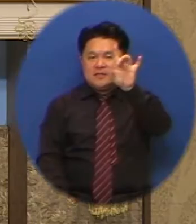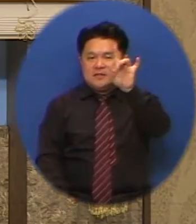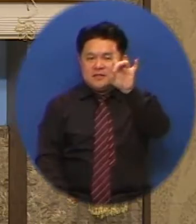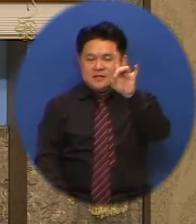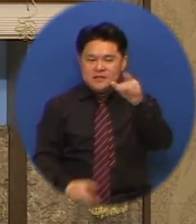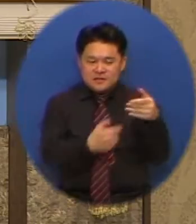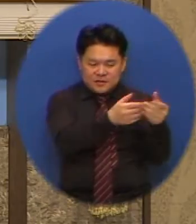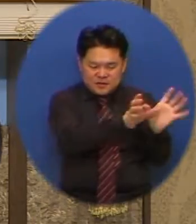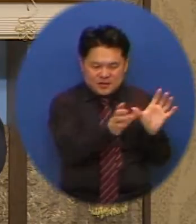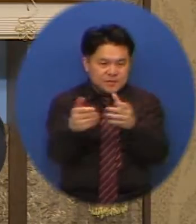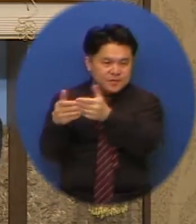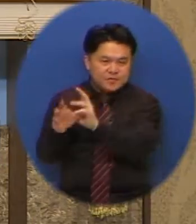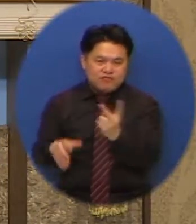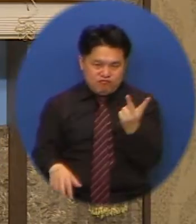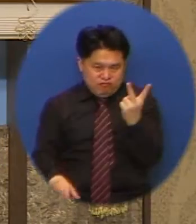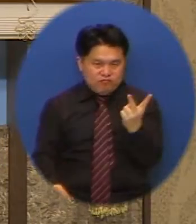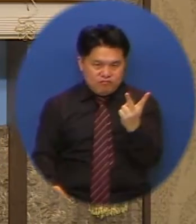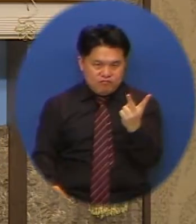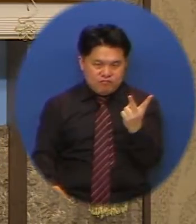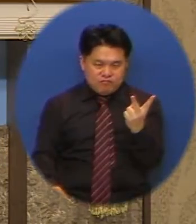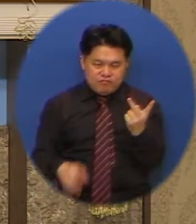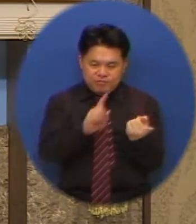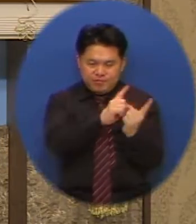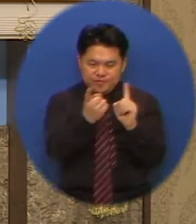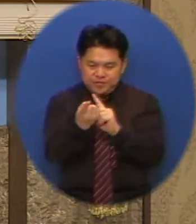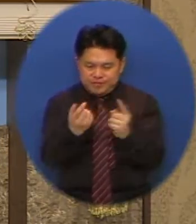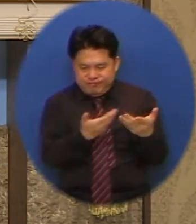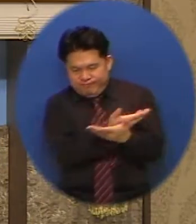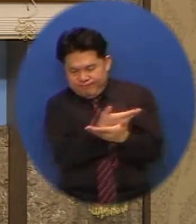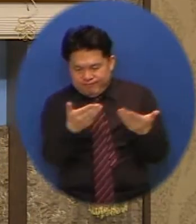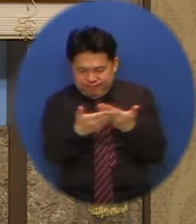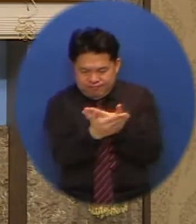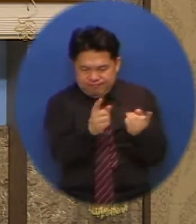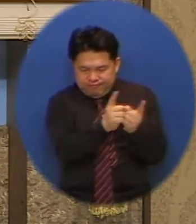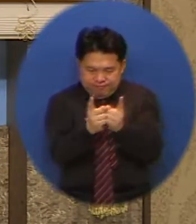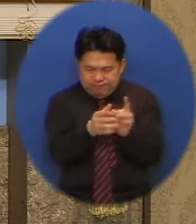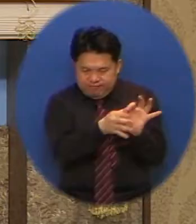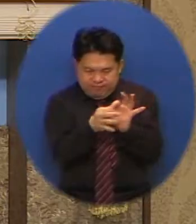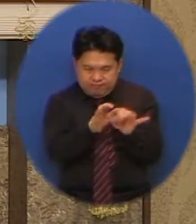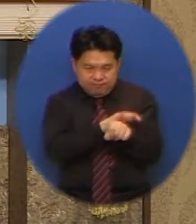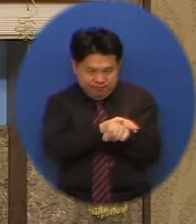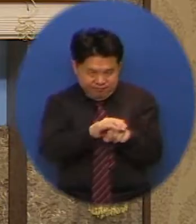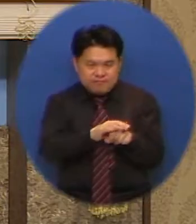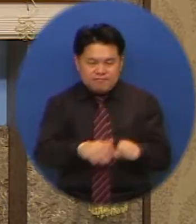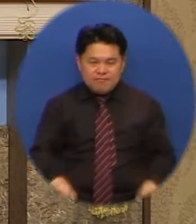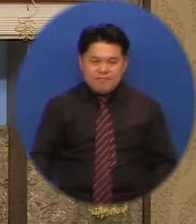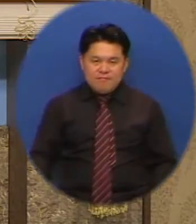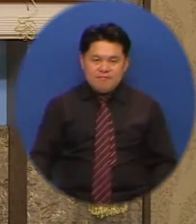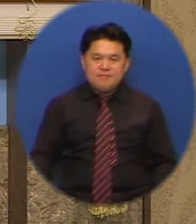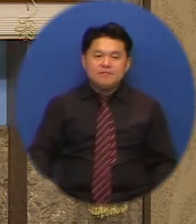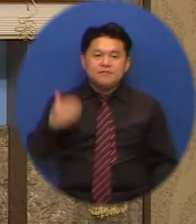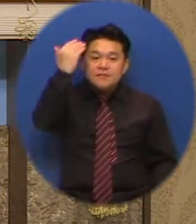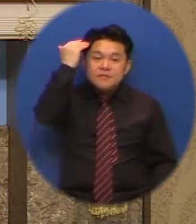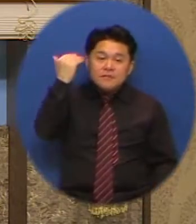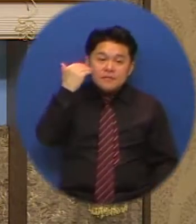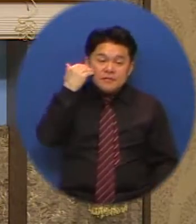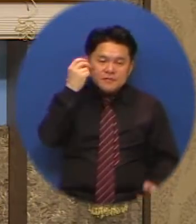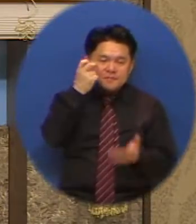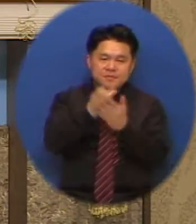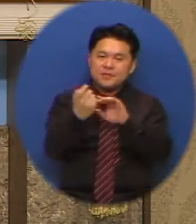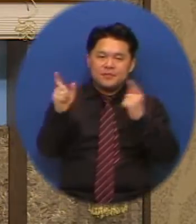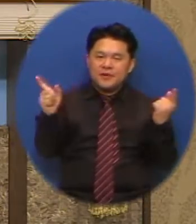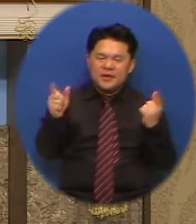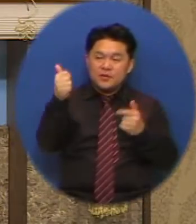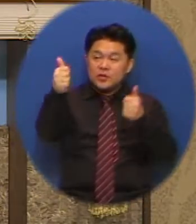회장 아래 이 두 개가 굉장히 유기적으로 긴밀히 연결돼서 작동을 합니다. 예. 우리는 이게 법도